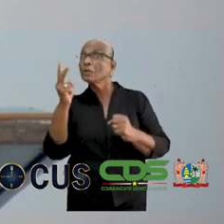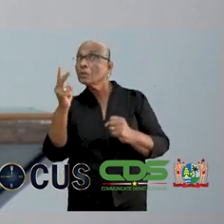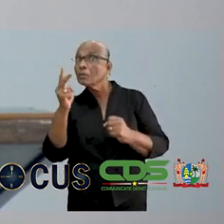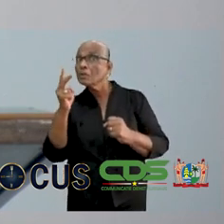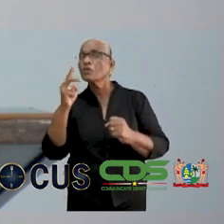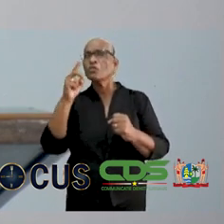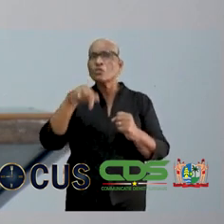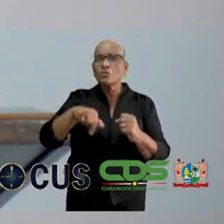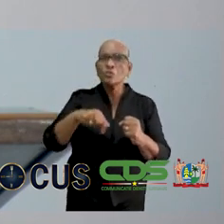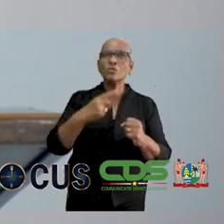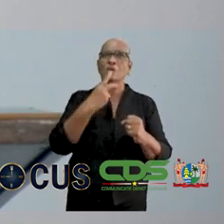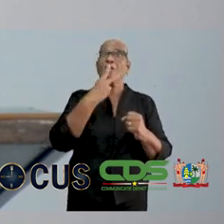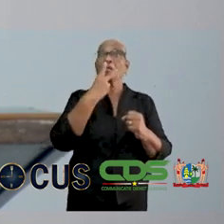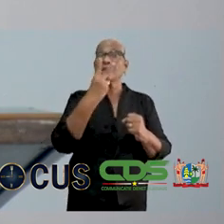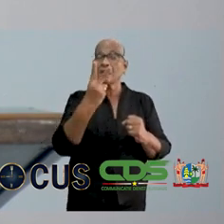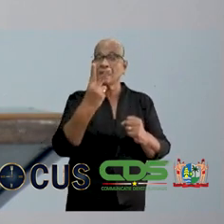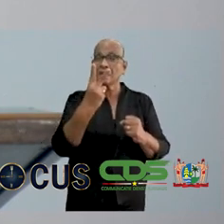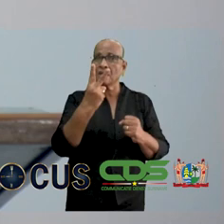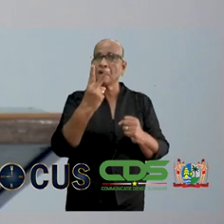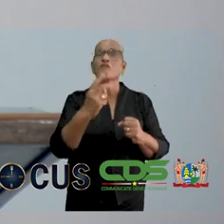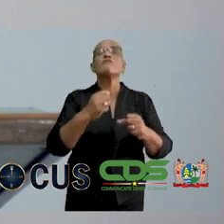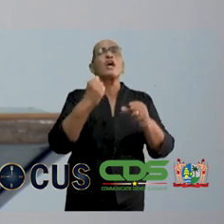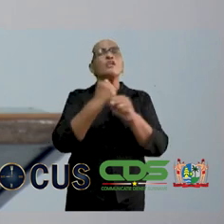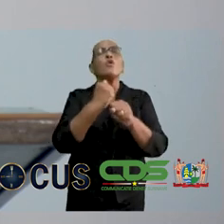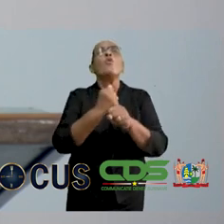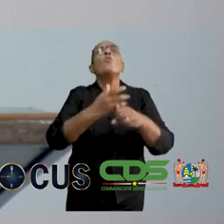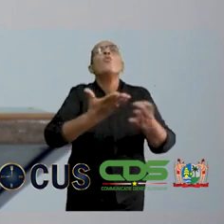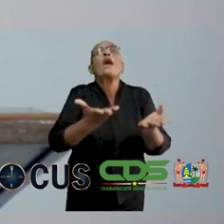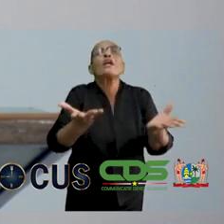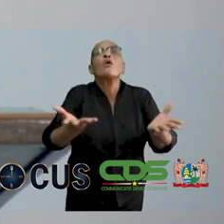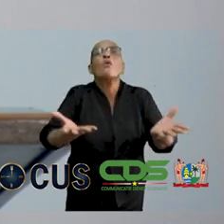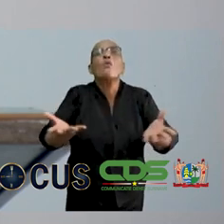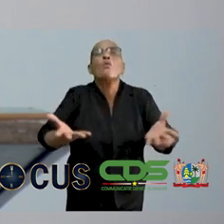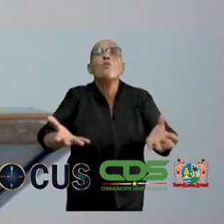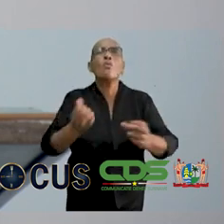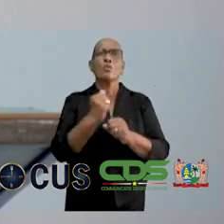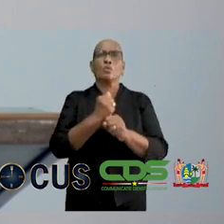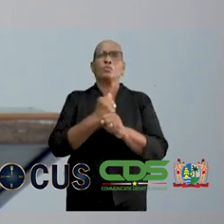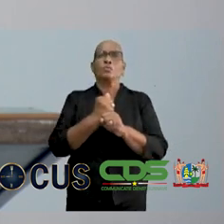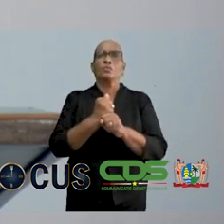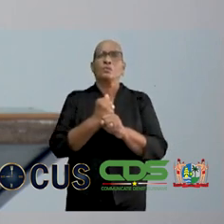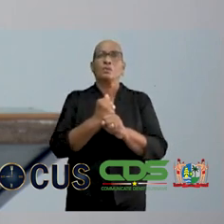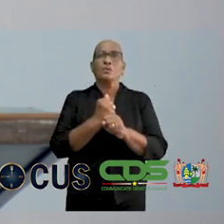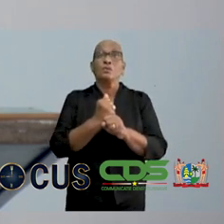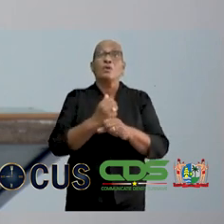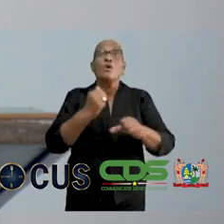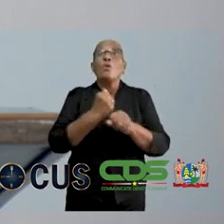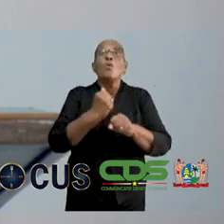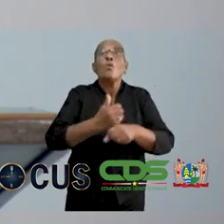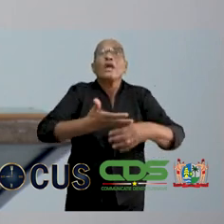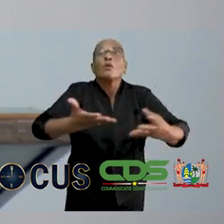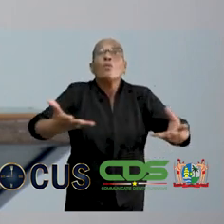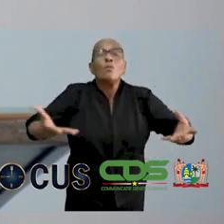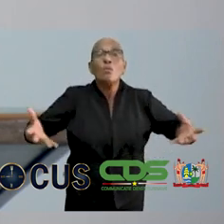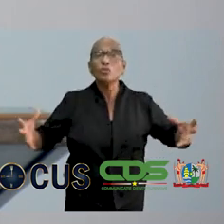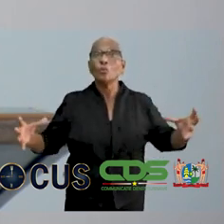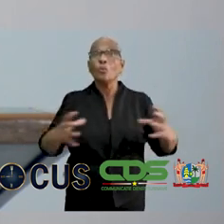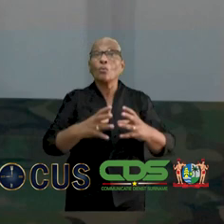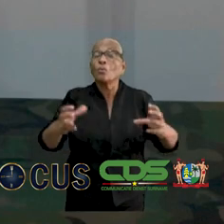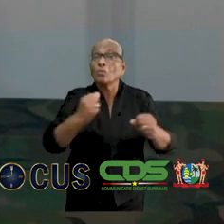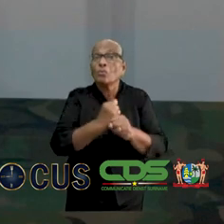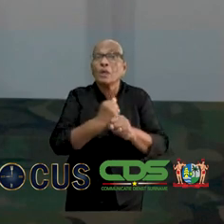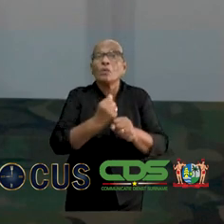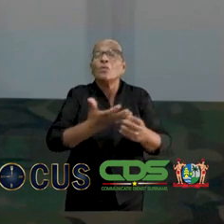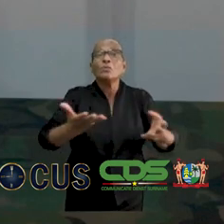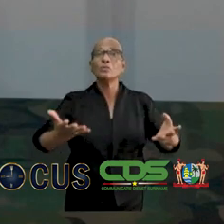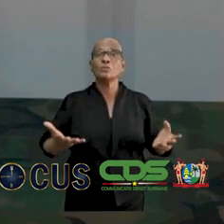het teken van de operationele paraatheid van het leger. De operationele gereedheid van het leger.